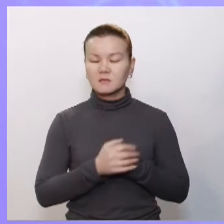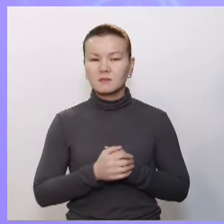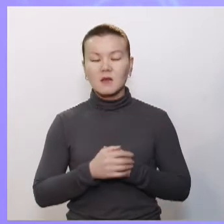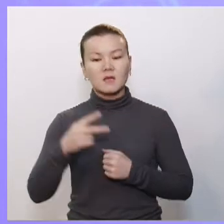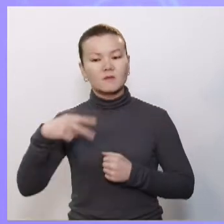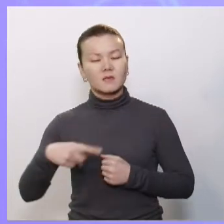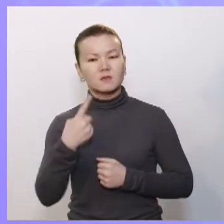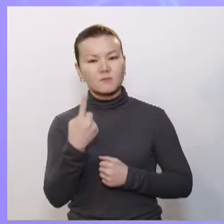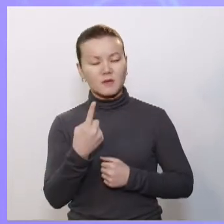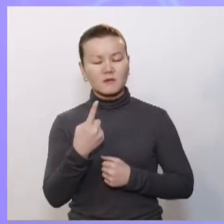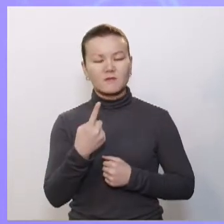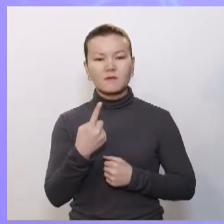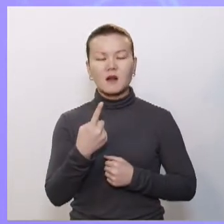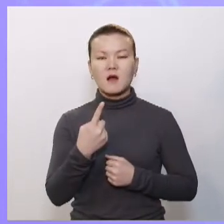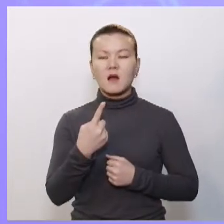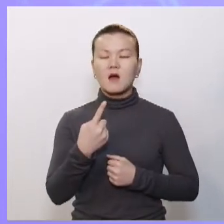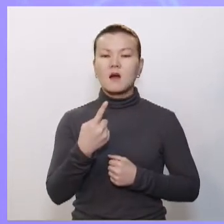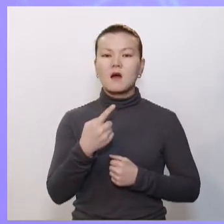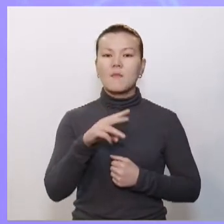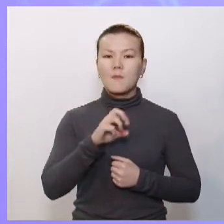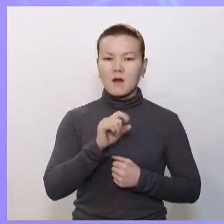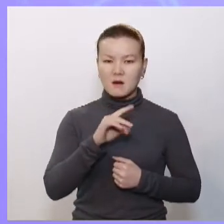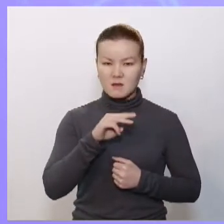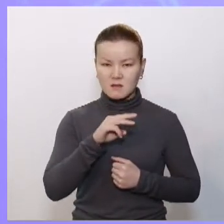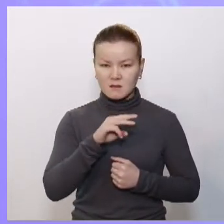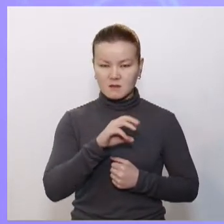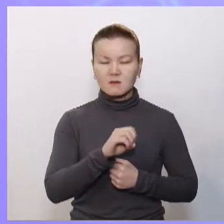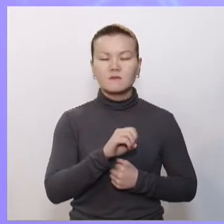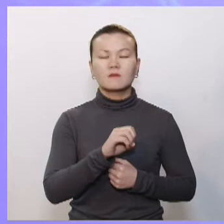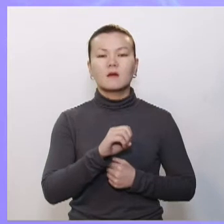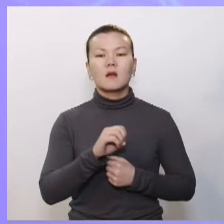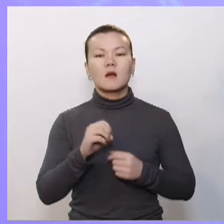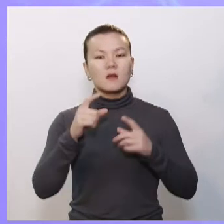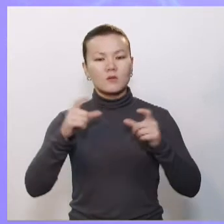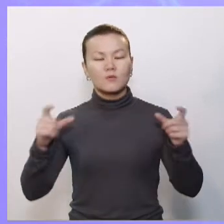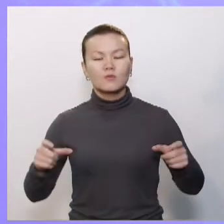21 мартта эл Ноорузду майрамдайт.